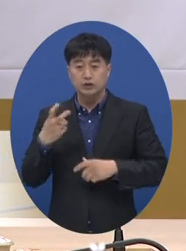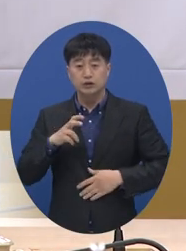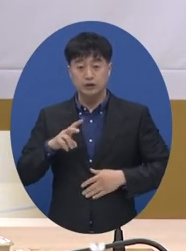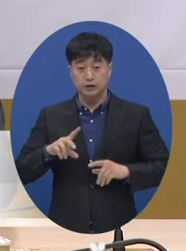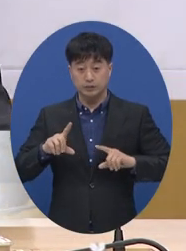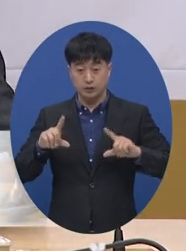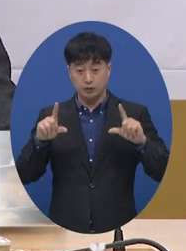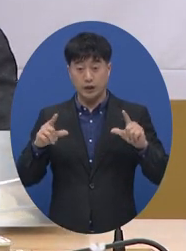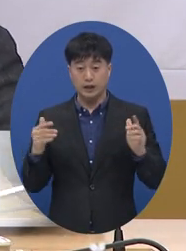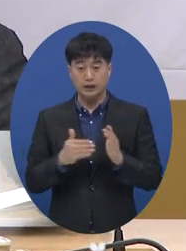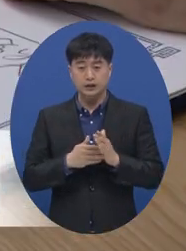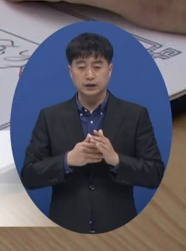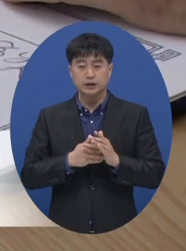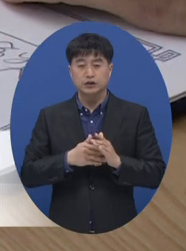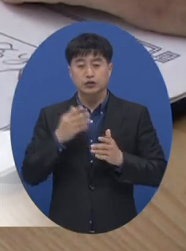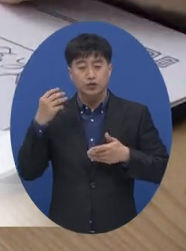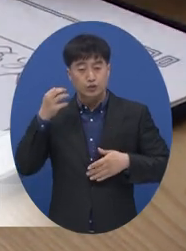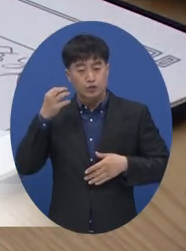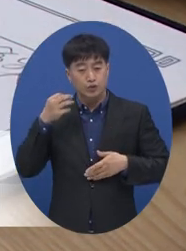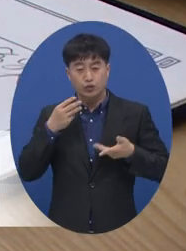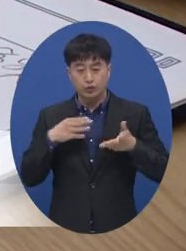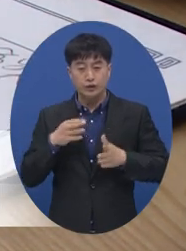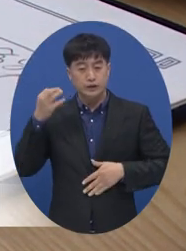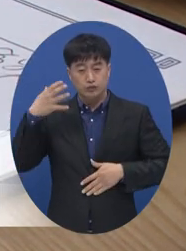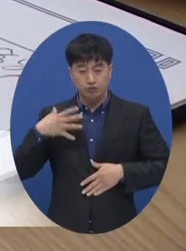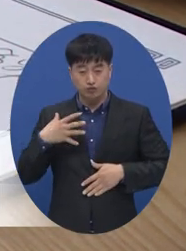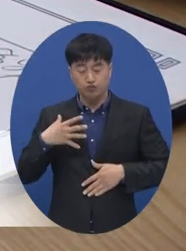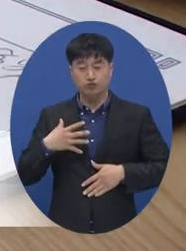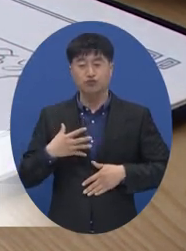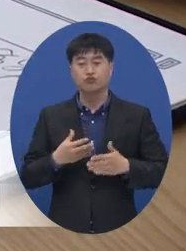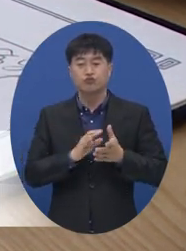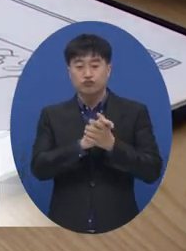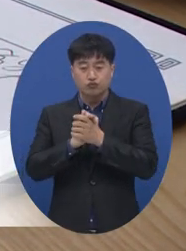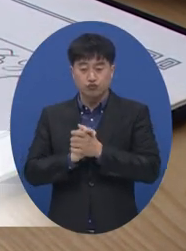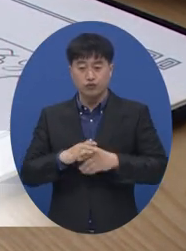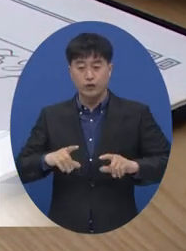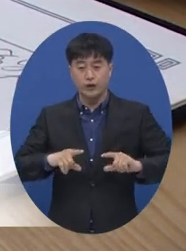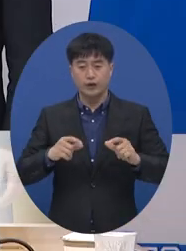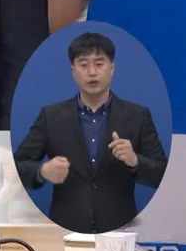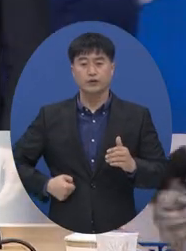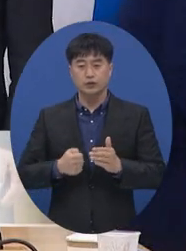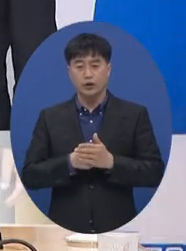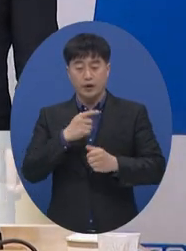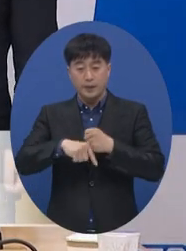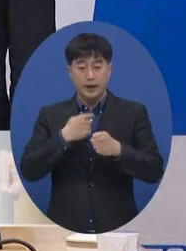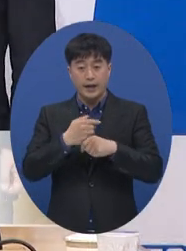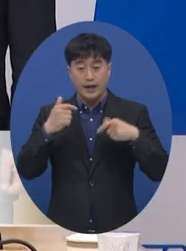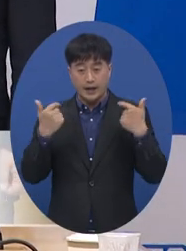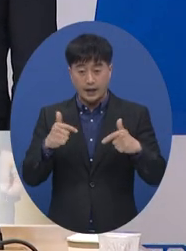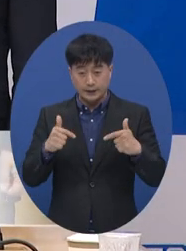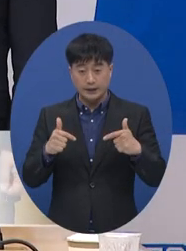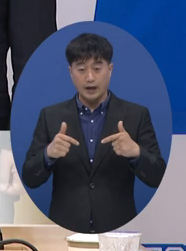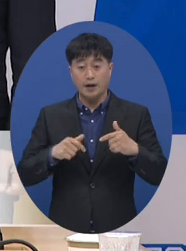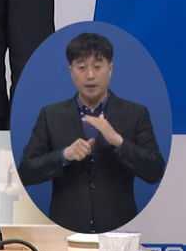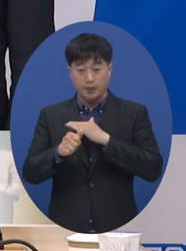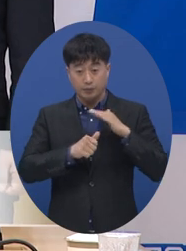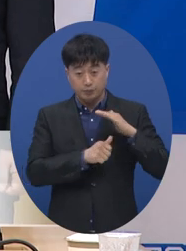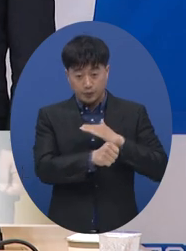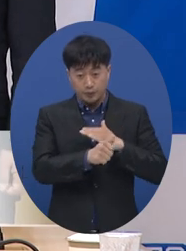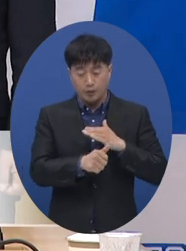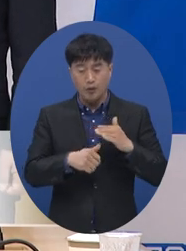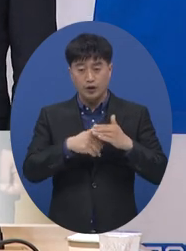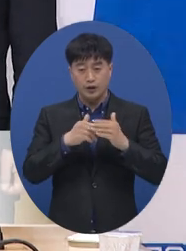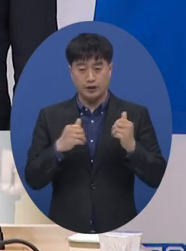2012년까지를 경기도 산둥성 우호의 해로 정하고 해마다 상호 방문을 통해 경제, 과학 기술 등전 분야에 걸친